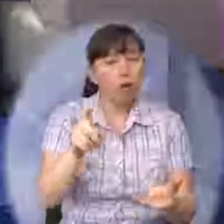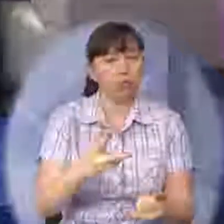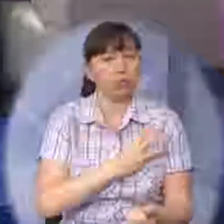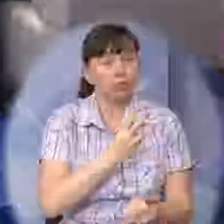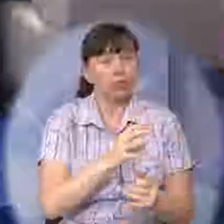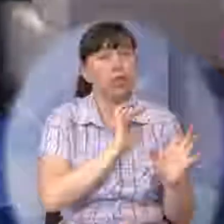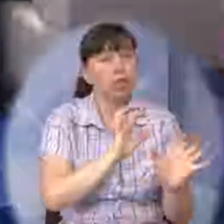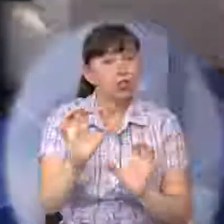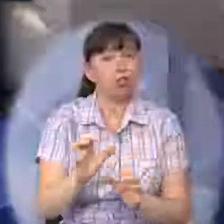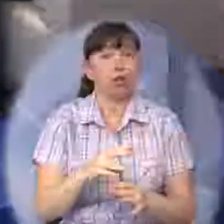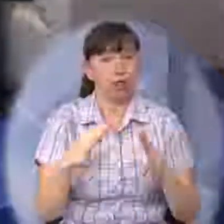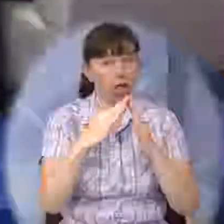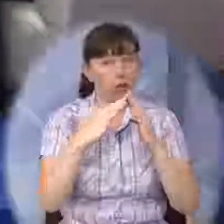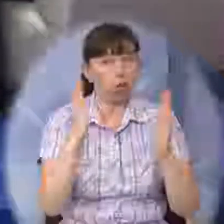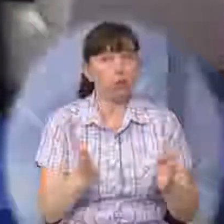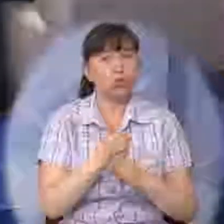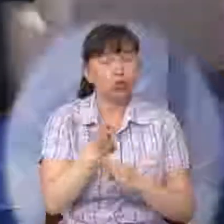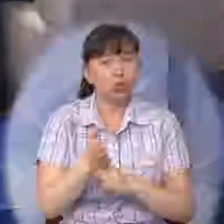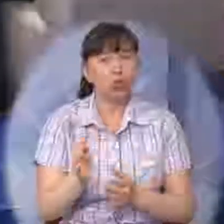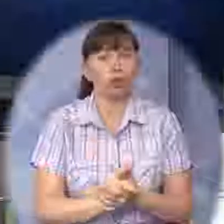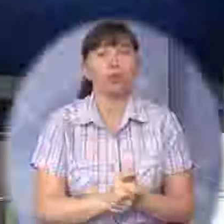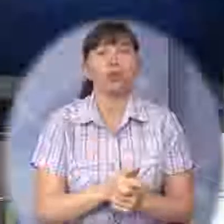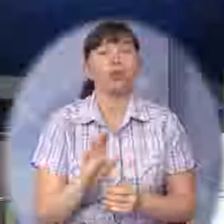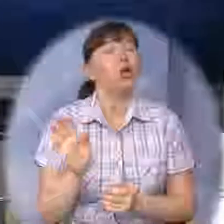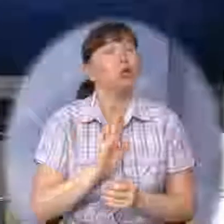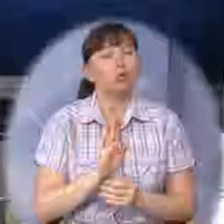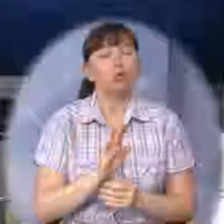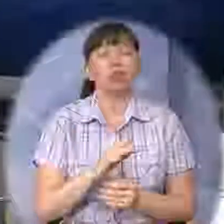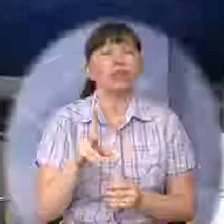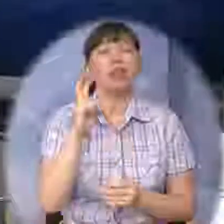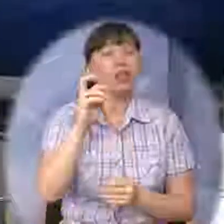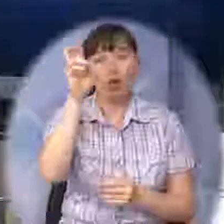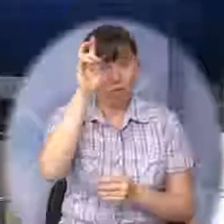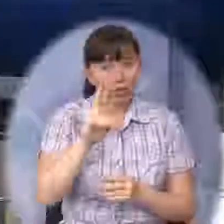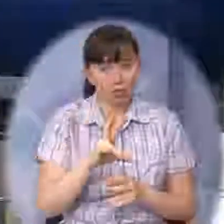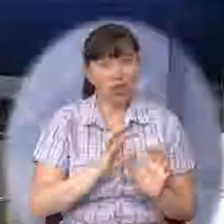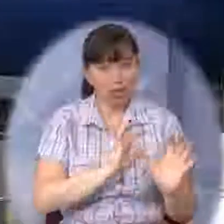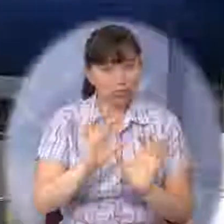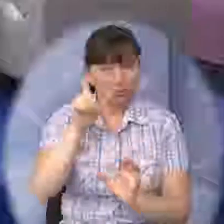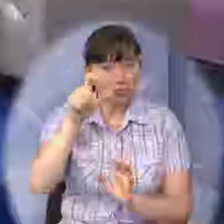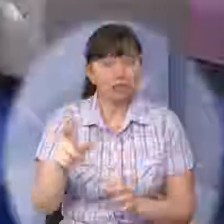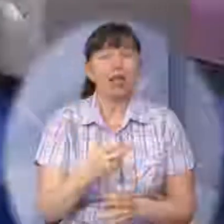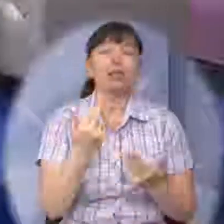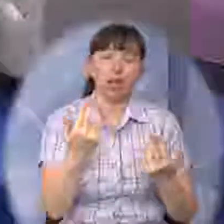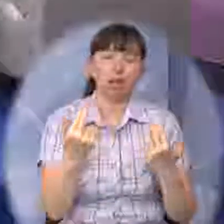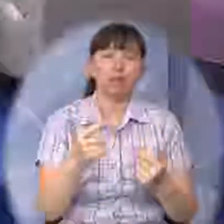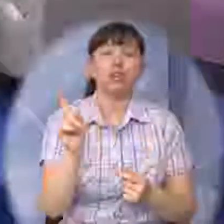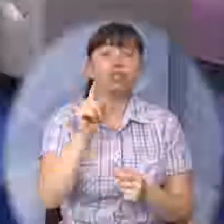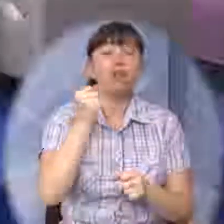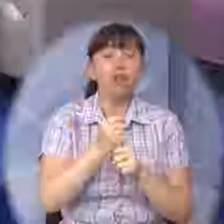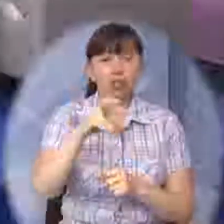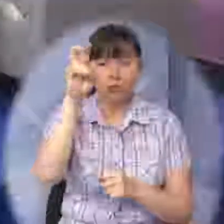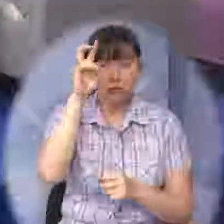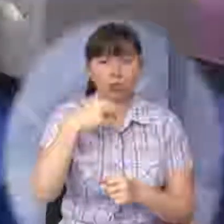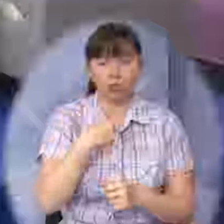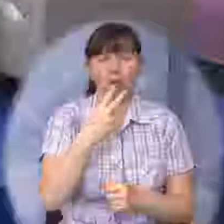țară de îngrijire la domiciliu și prestatori nu avem niciun mecanism. Neguvernamentale aveți. Da, da, desigur, da. Pentru că dacă ne întoarcem la ceea ce face